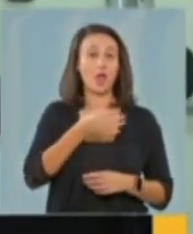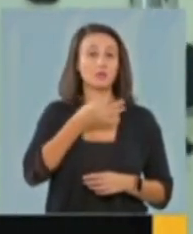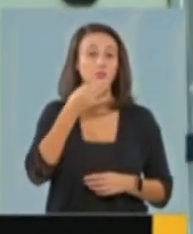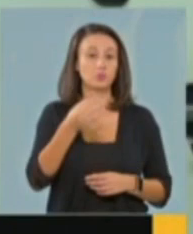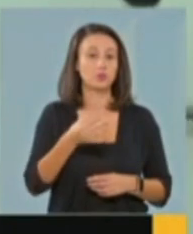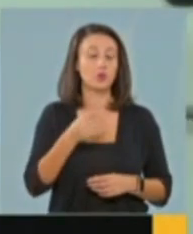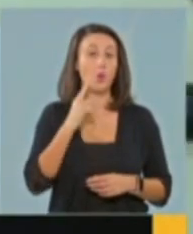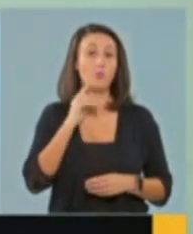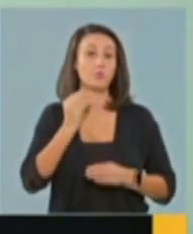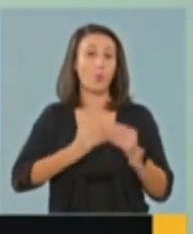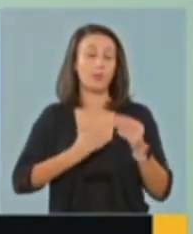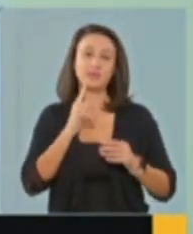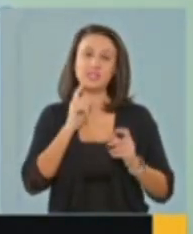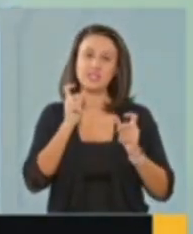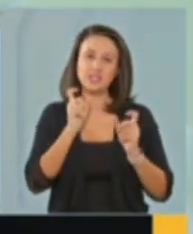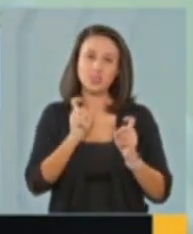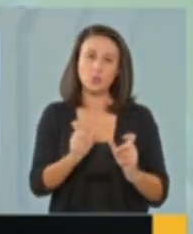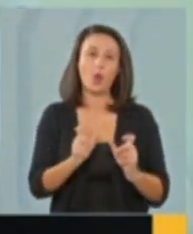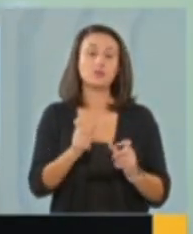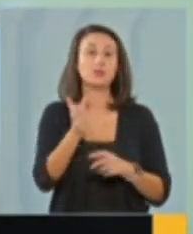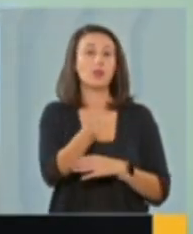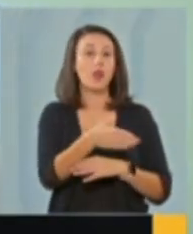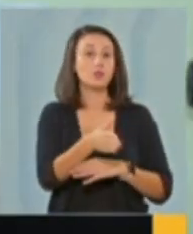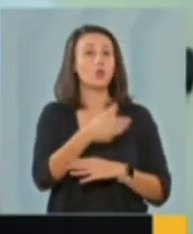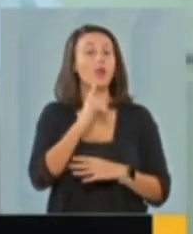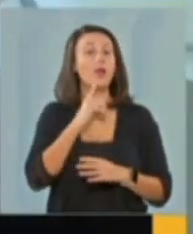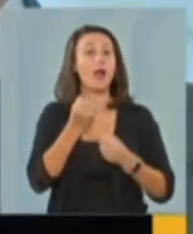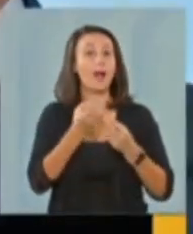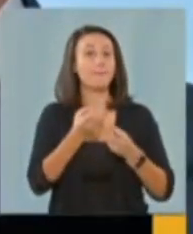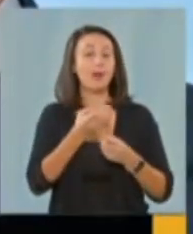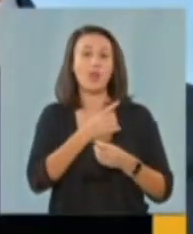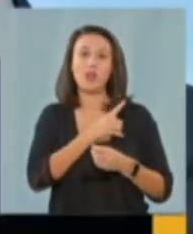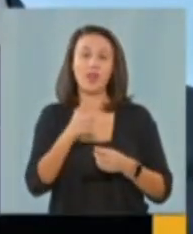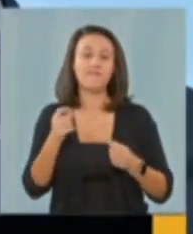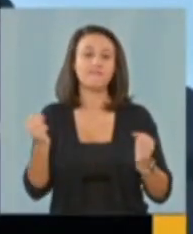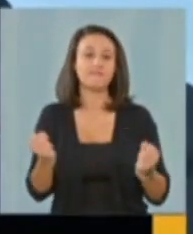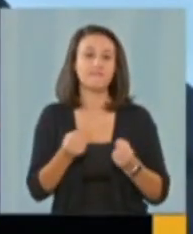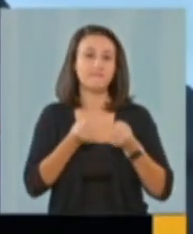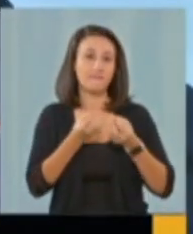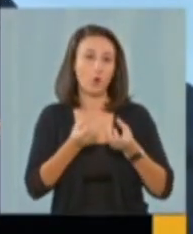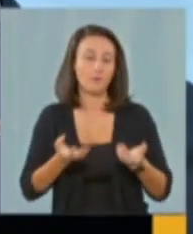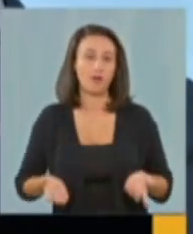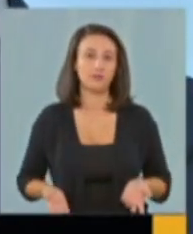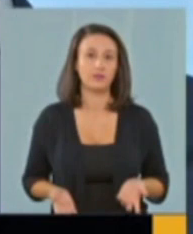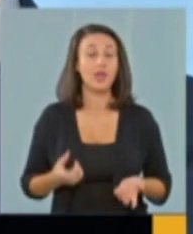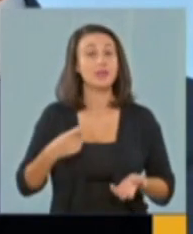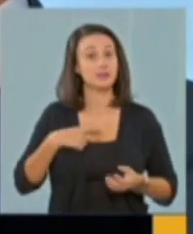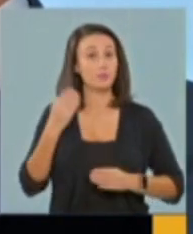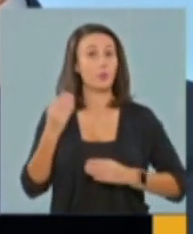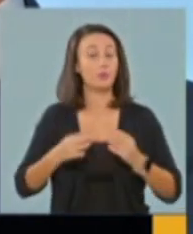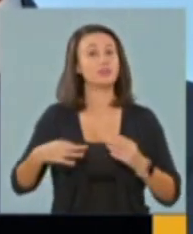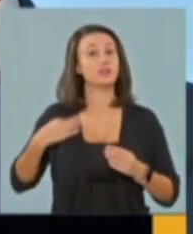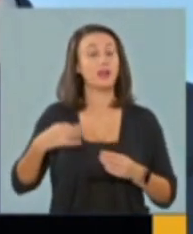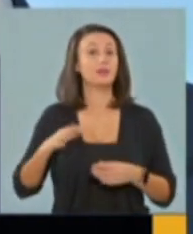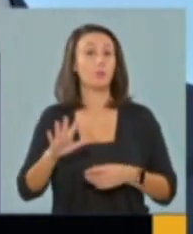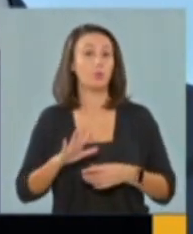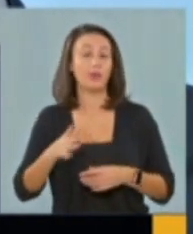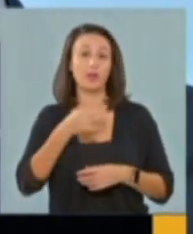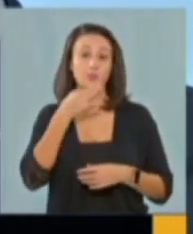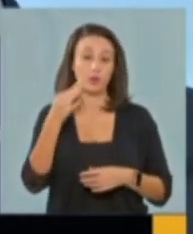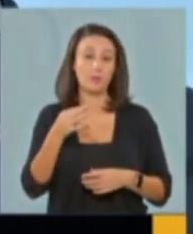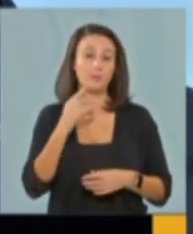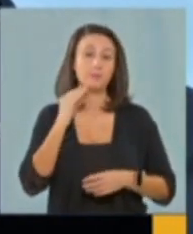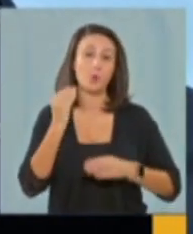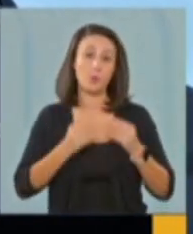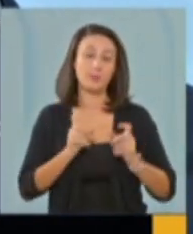că este o problemă de siguranță națională campaniile de dezinformare este o problemă de sănătate publică și aș îndrăzni să spun că este o